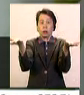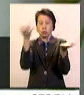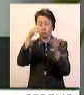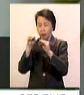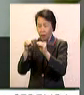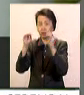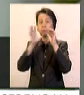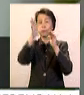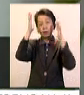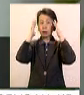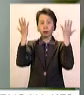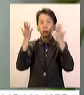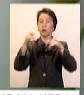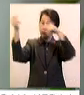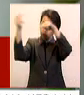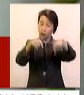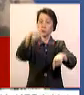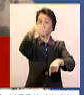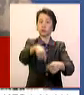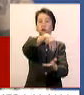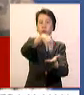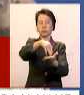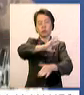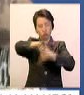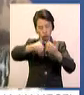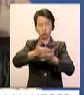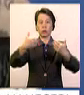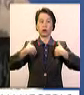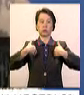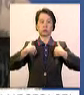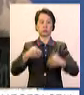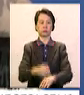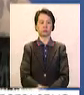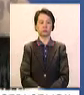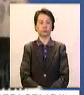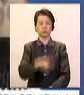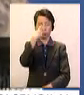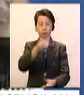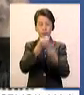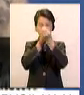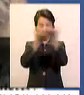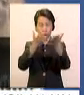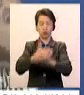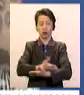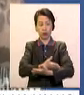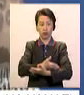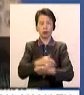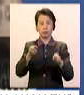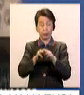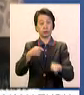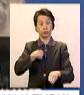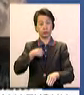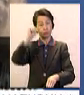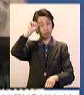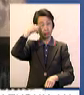nak ajar mereka, kan. So dekat sini semua ada untuk improvement anak-anak macam yang saya,